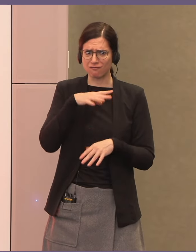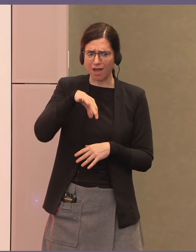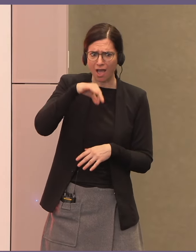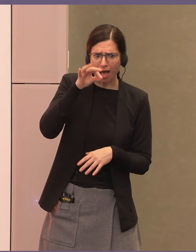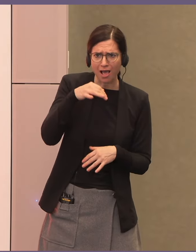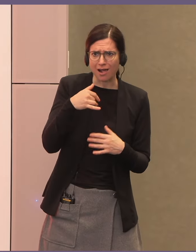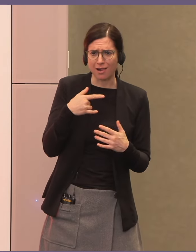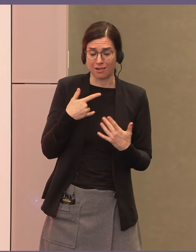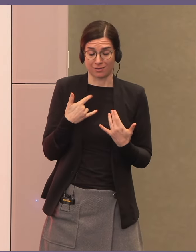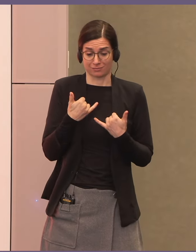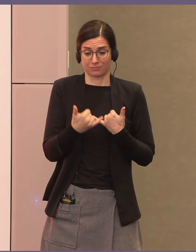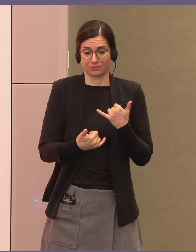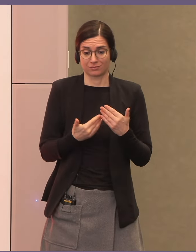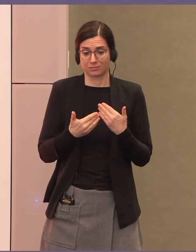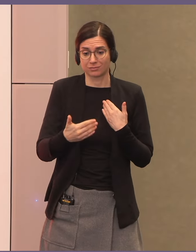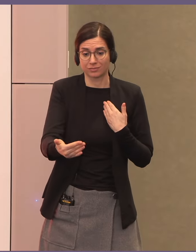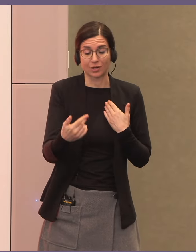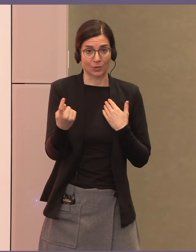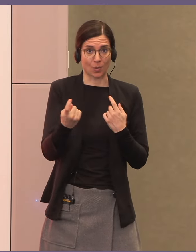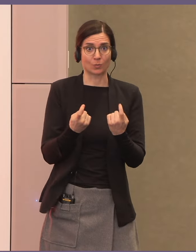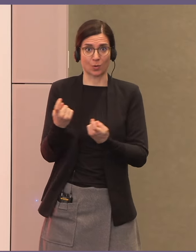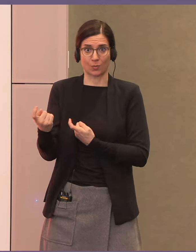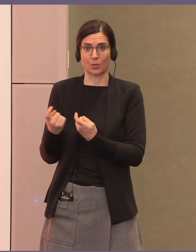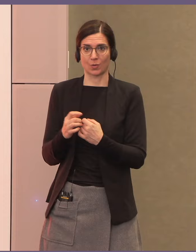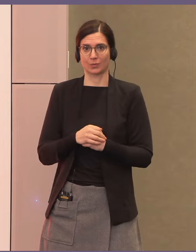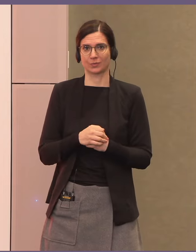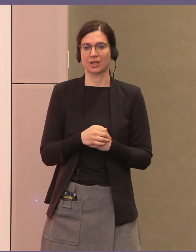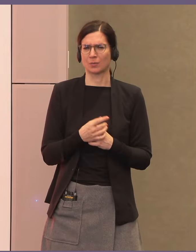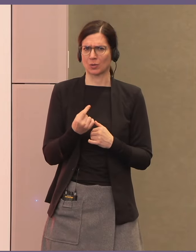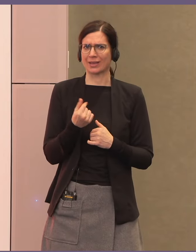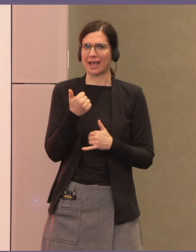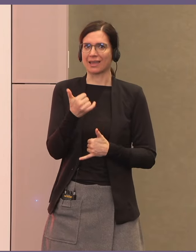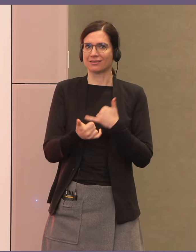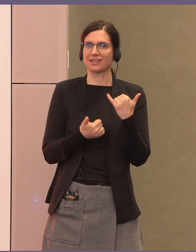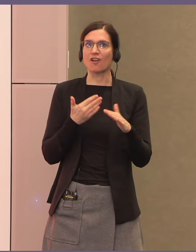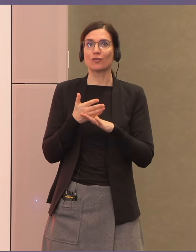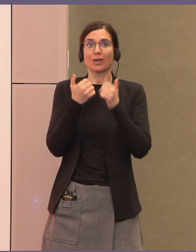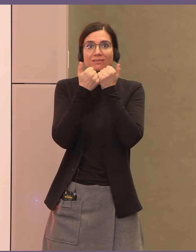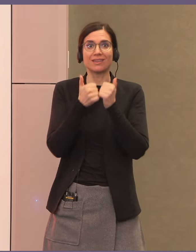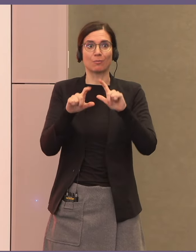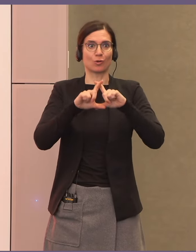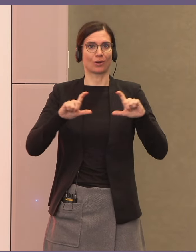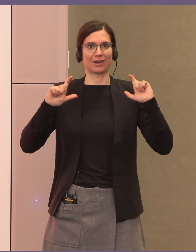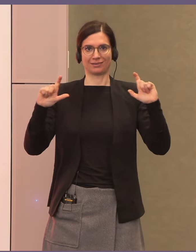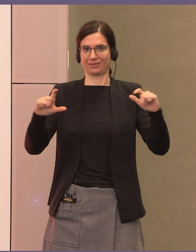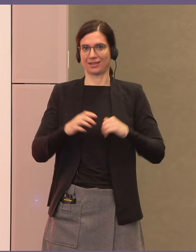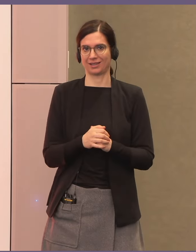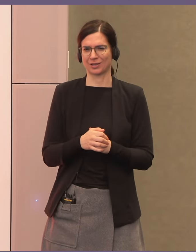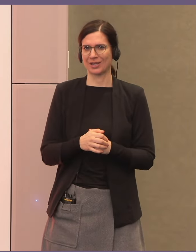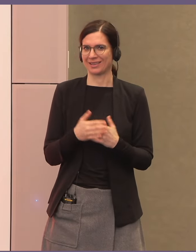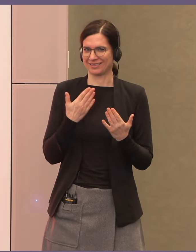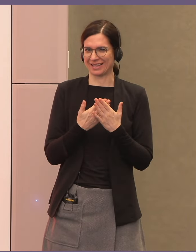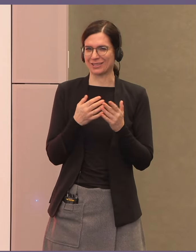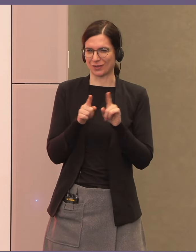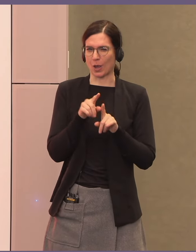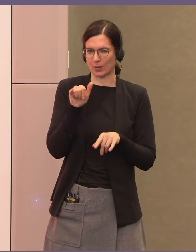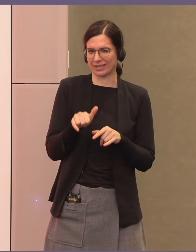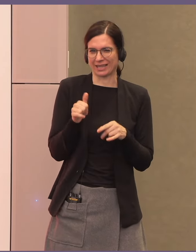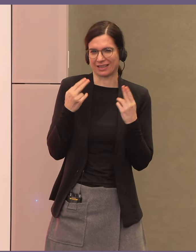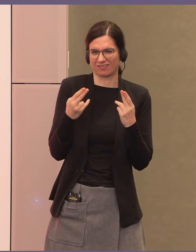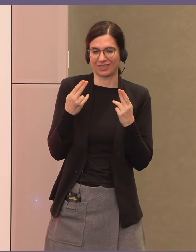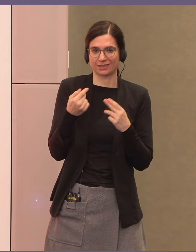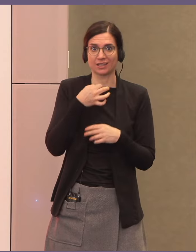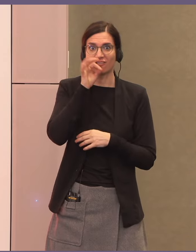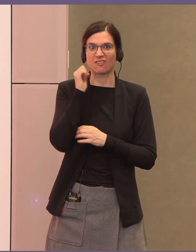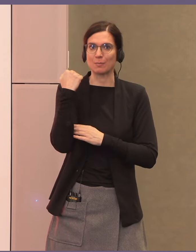vom Jahr der Demokratie gesprochen. Also da liegt auch nahe, dass man den feministischen Jahresauftakt in dieses Motto stellt.